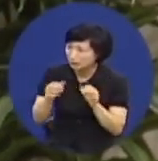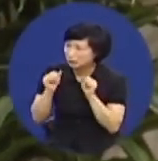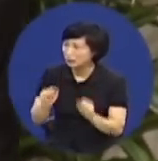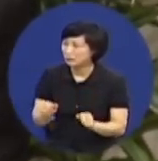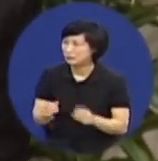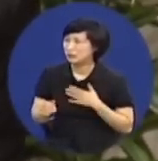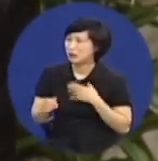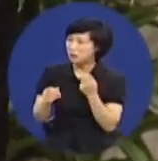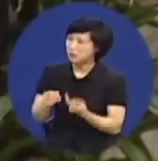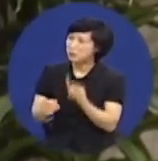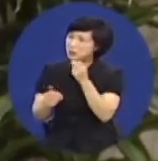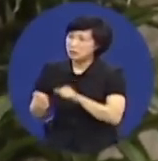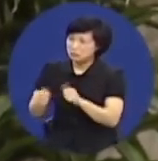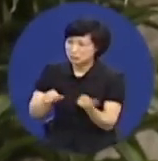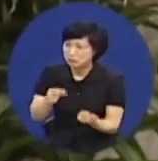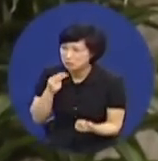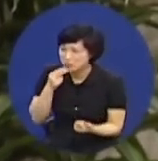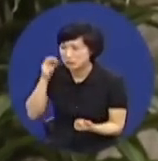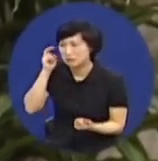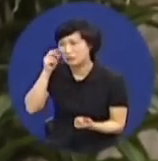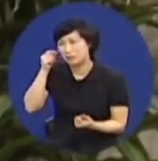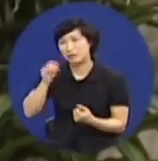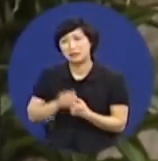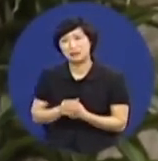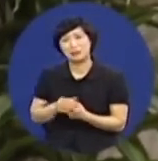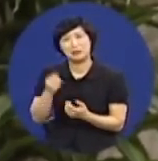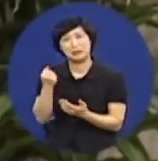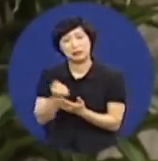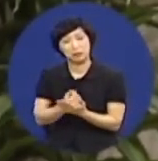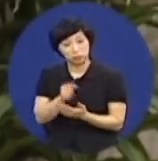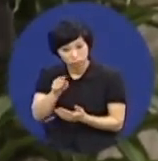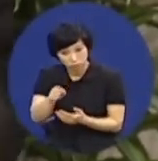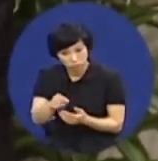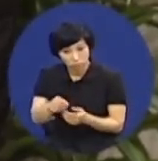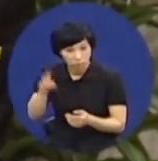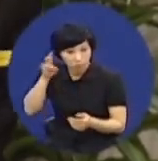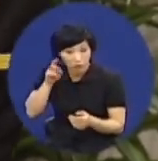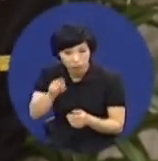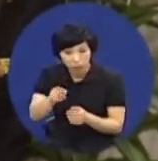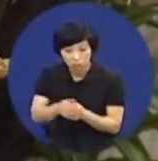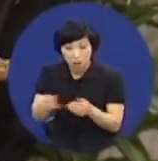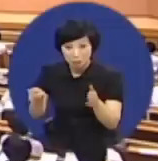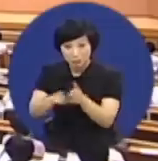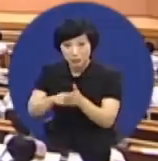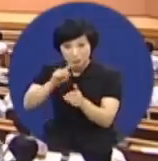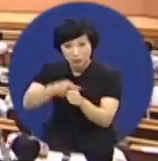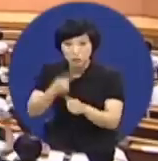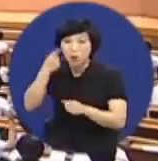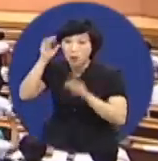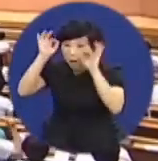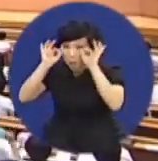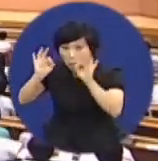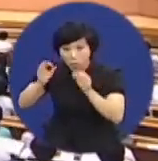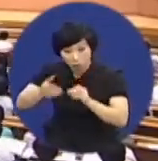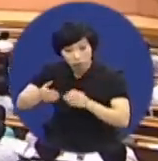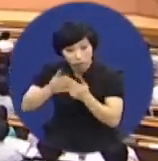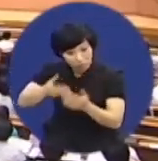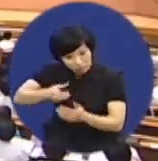なら私の兄弟は死ななかったでしょうに。マリアよ、あなたが信じると栄光を見る。